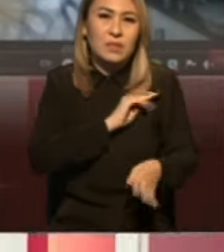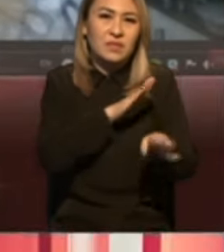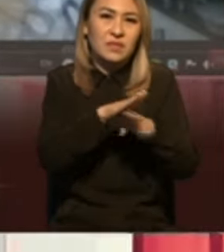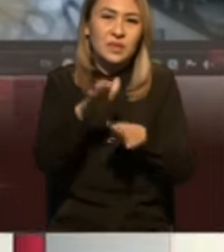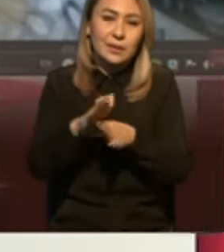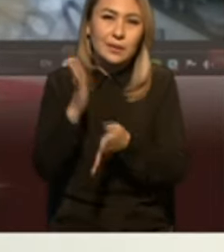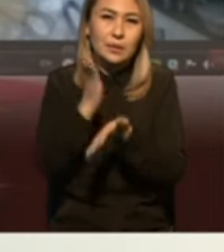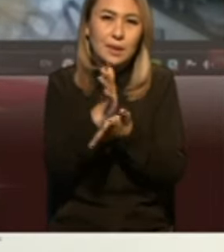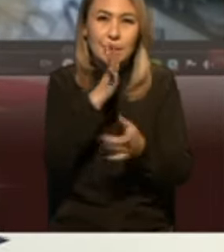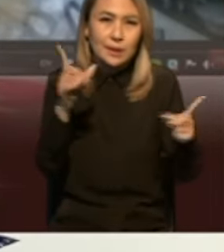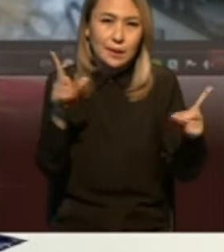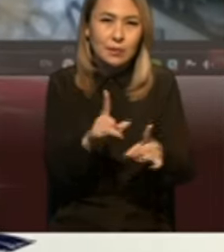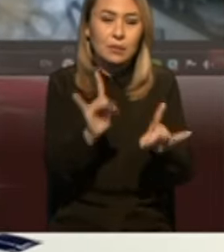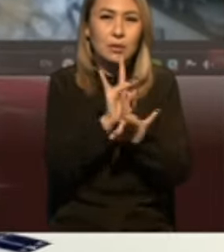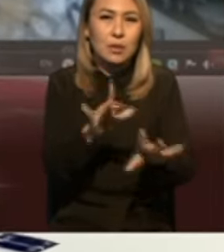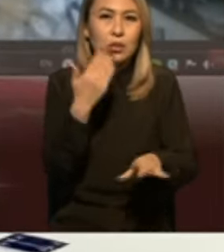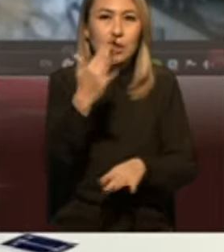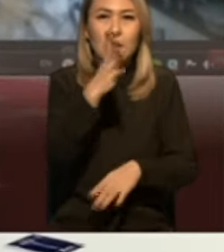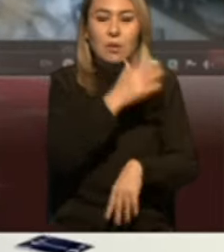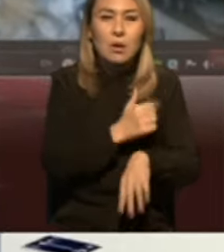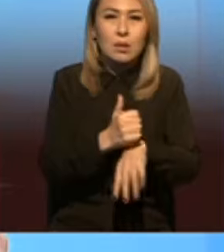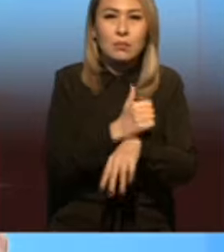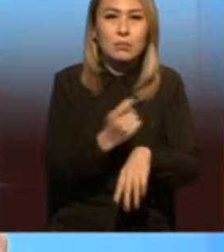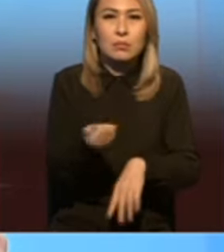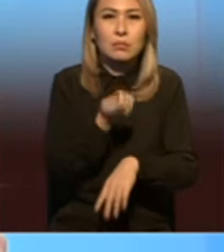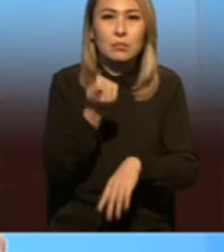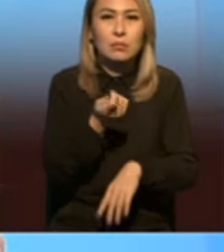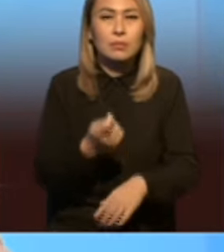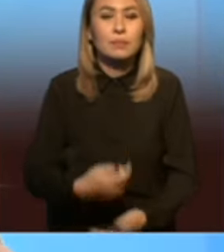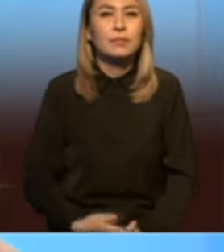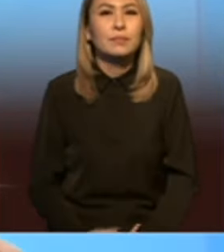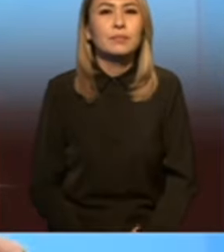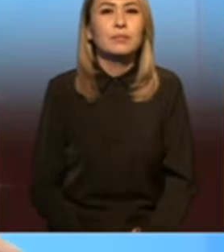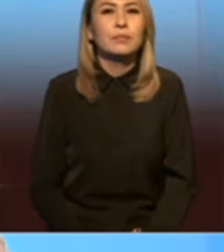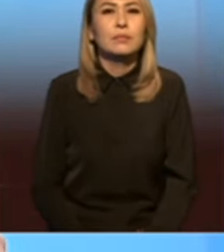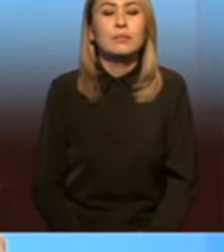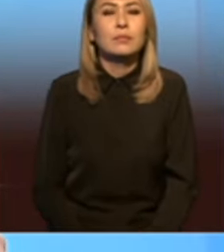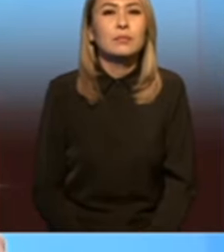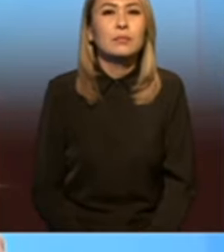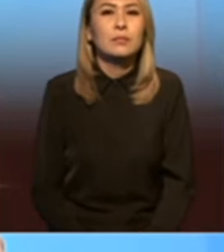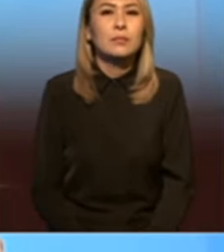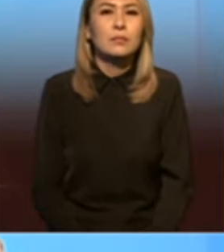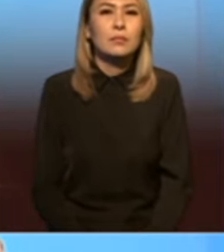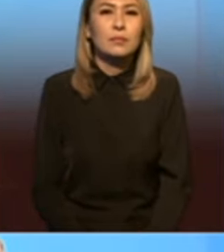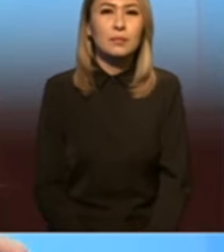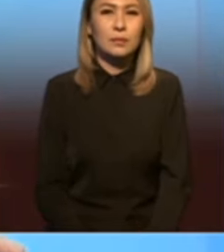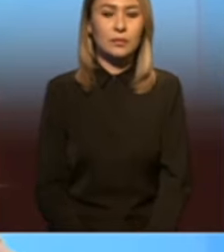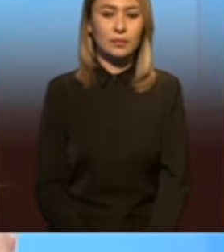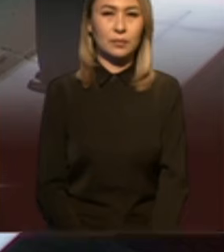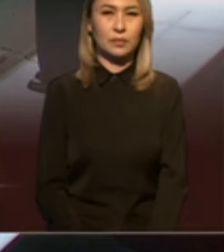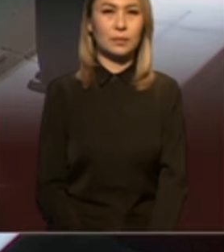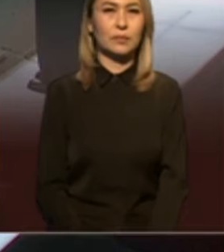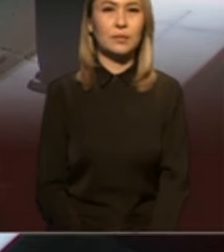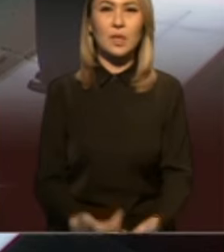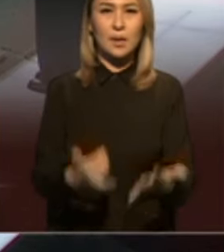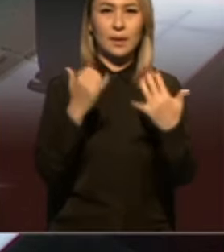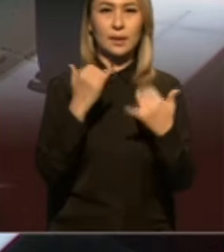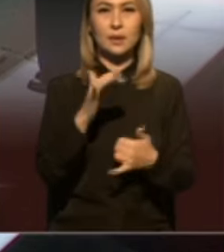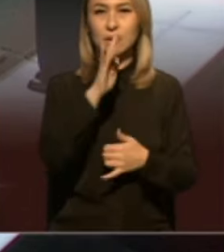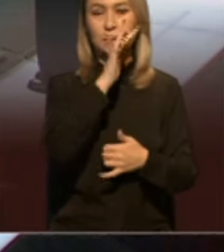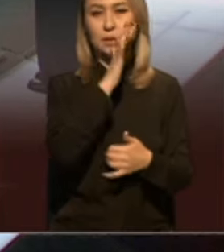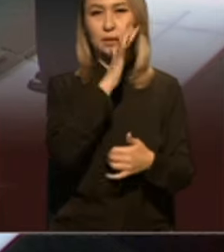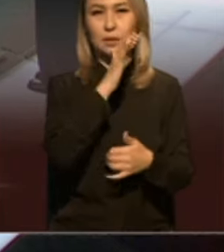ма? Қысқа нұсқа жауап берсеңіз, өйткені сіздің уақытыңыз аз қалыпты мына ғаламтор бойынша. Рахмет. Рахмет. Я қазіргі таңда